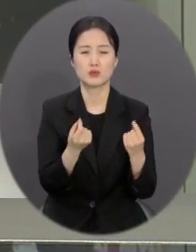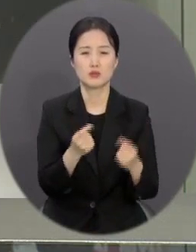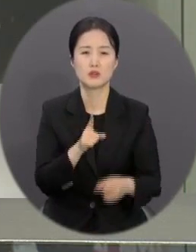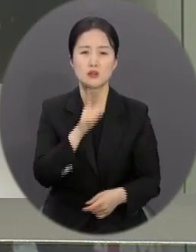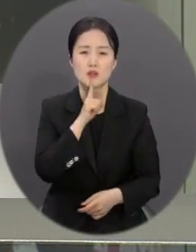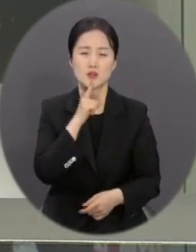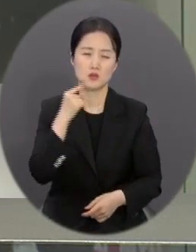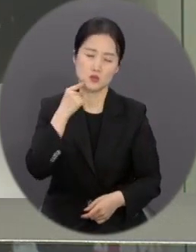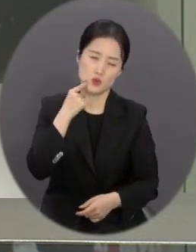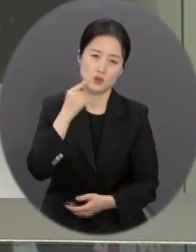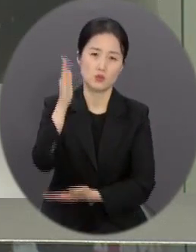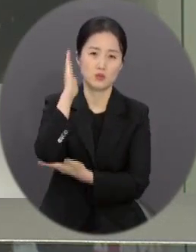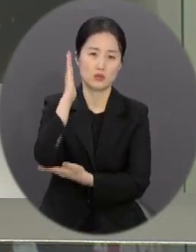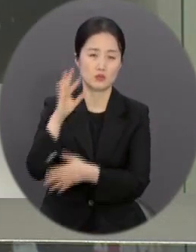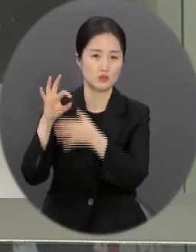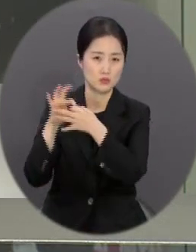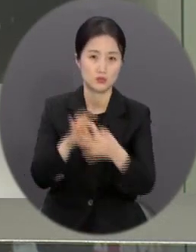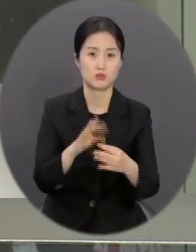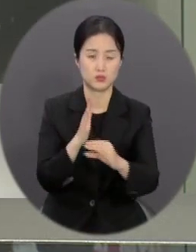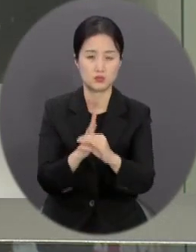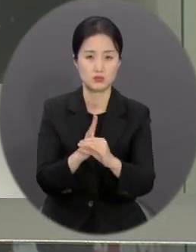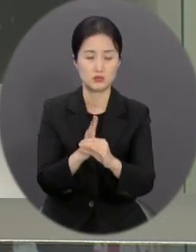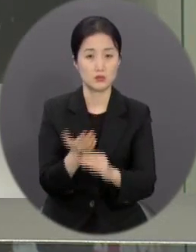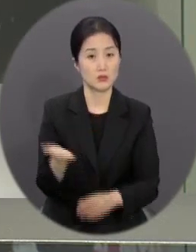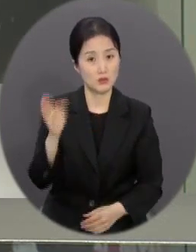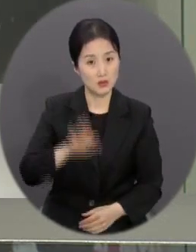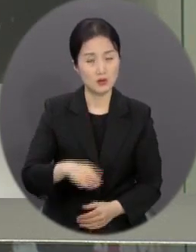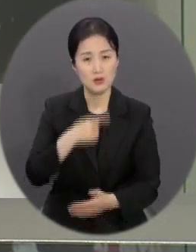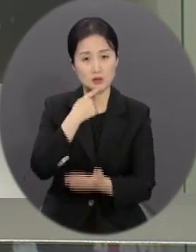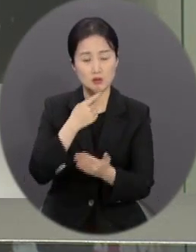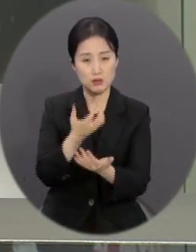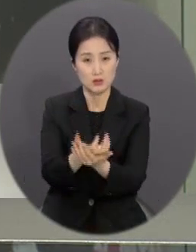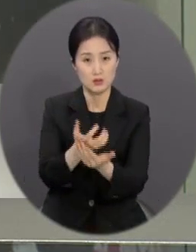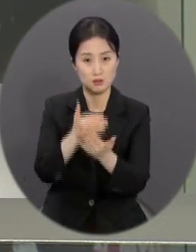있는데요. 하지만 이 약정서 작성은 피해